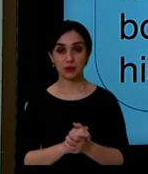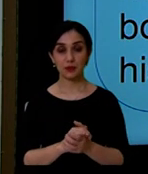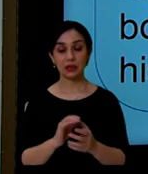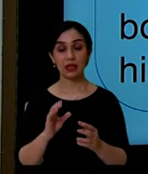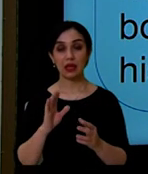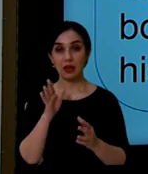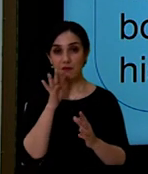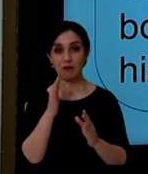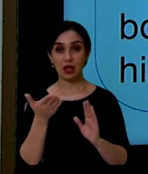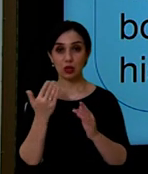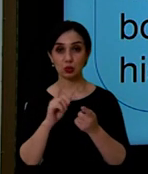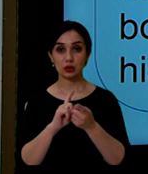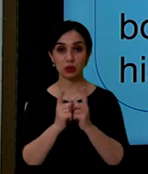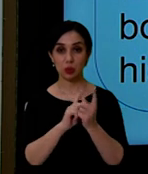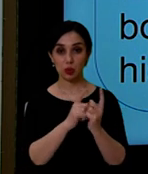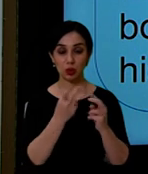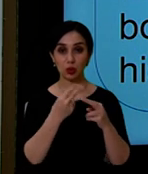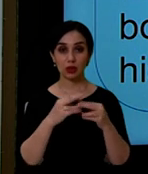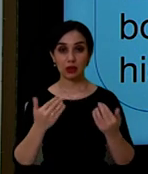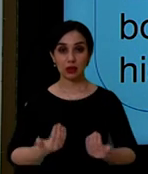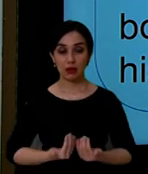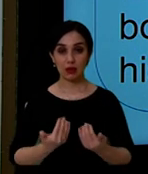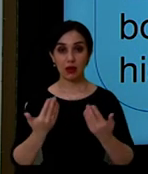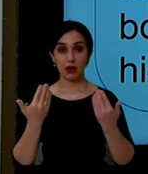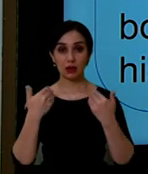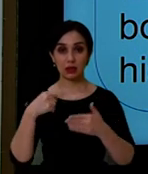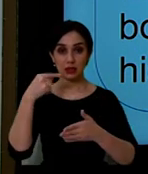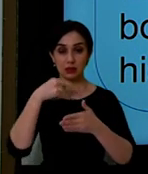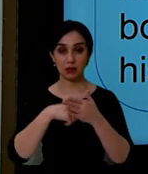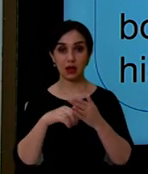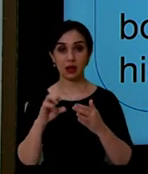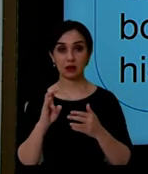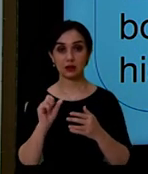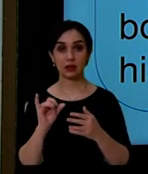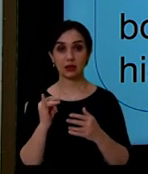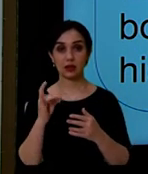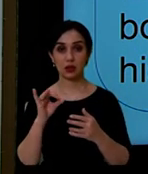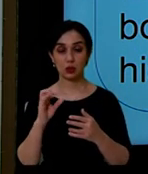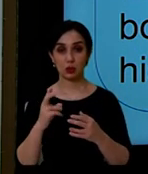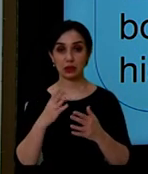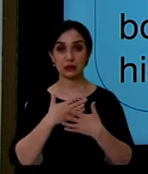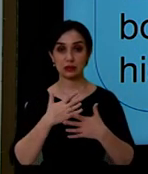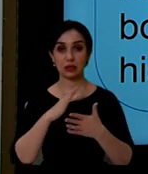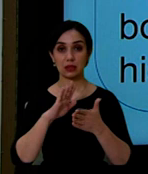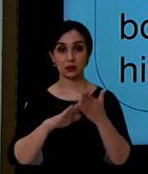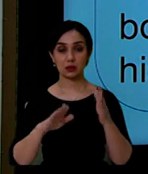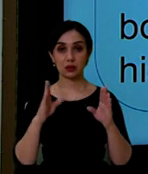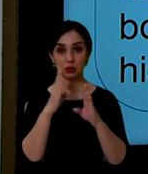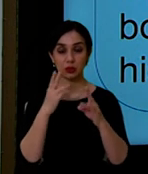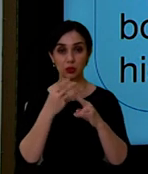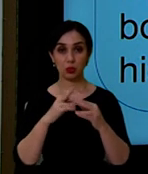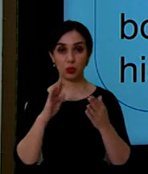Evolyutsiya davomida dastlabki tirik organizmlar anaerob muhitda yashagan, ya'ni ular kislorodsiz muhitda